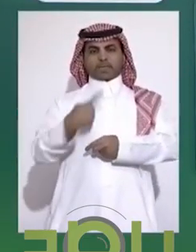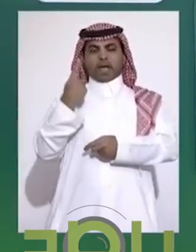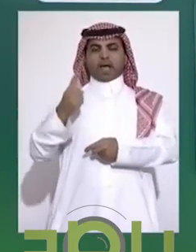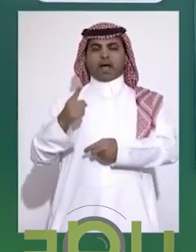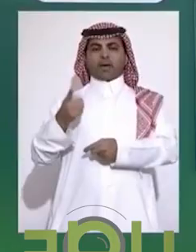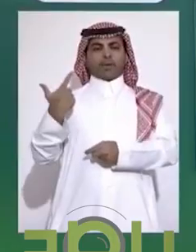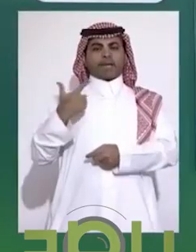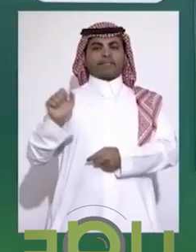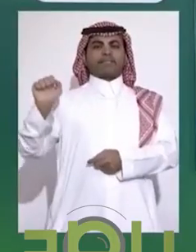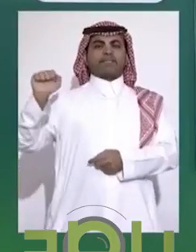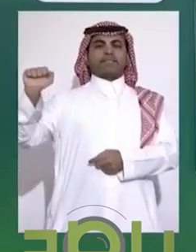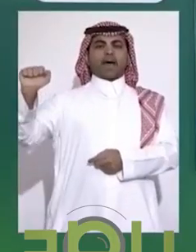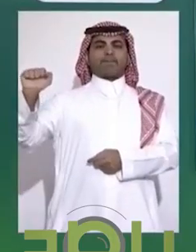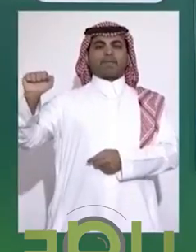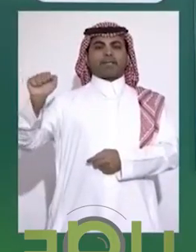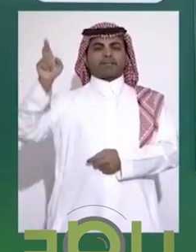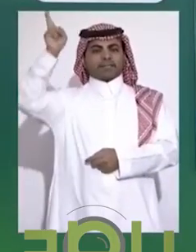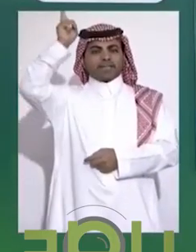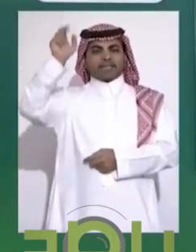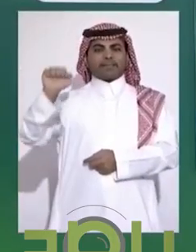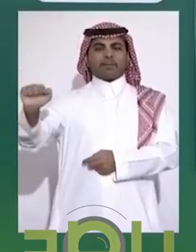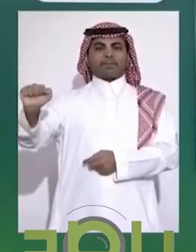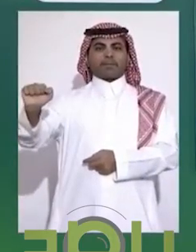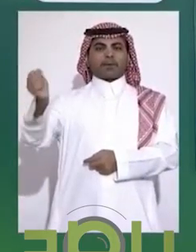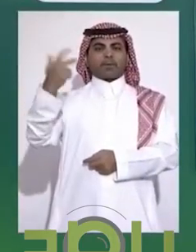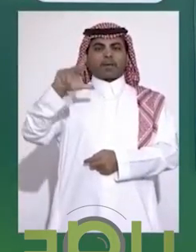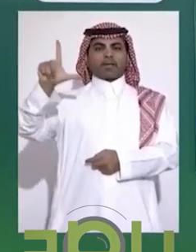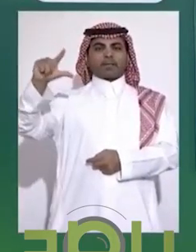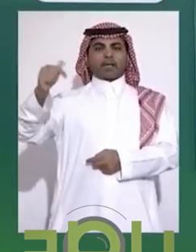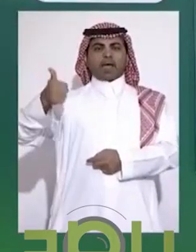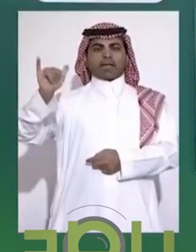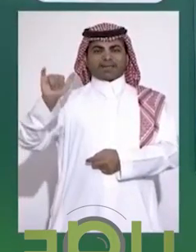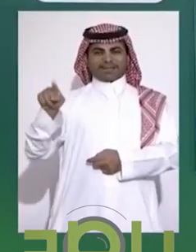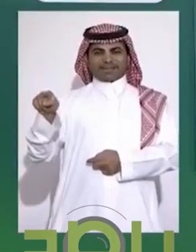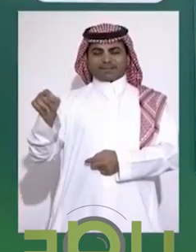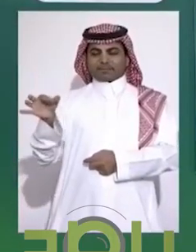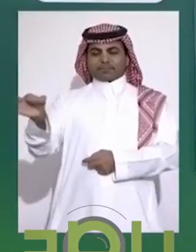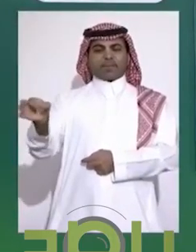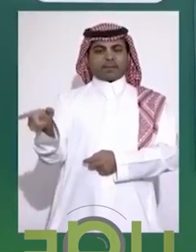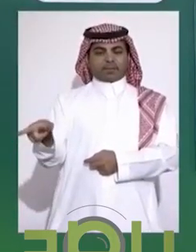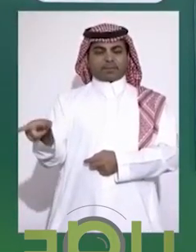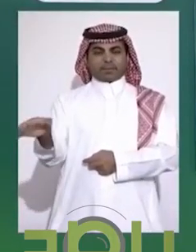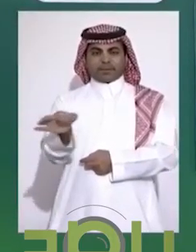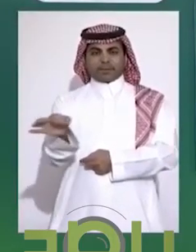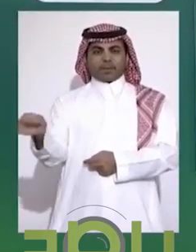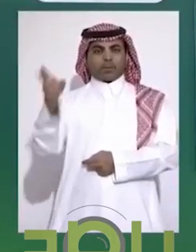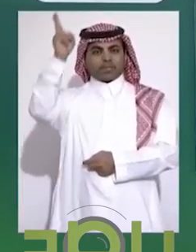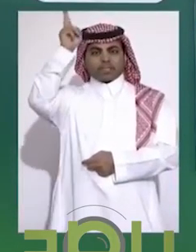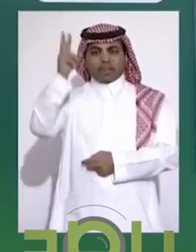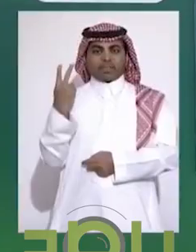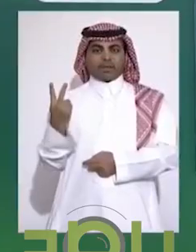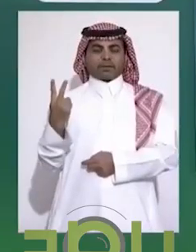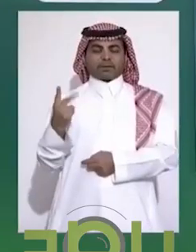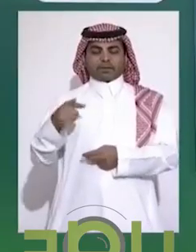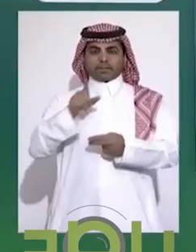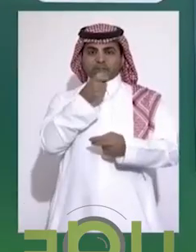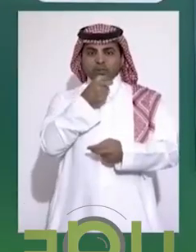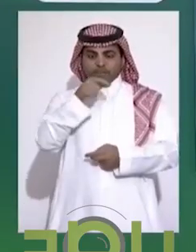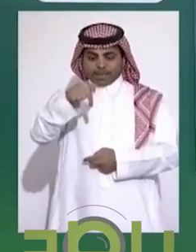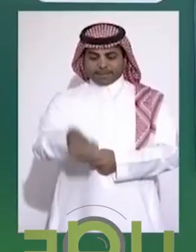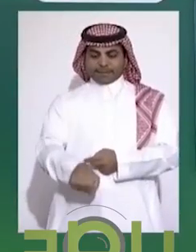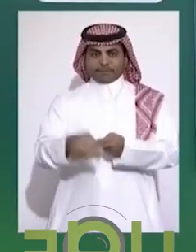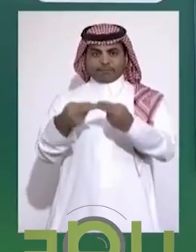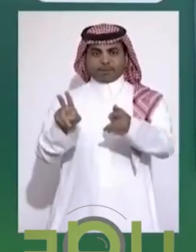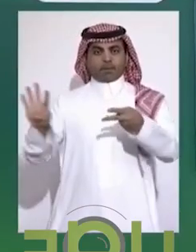والداير، ومنع التجول إليها أو الخروج منها، وذلك اعتبارا من الساعة 3 عصرا من اليوم الجمعة وحتى